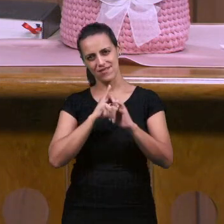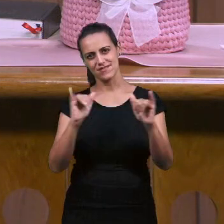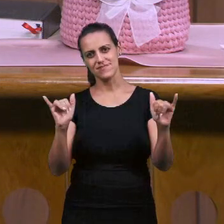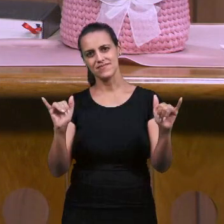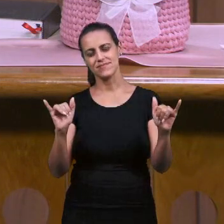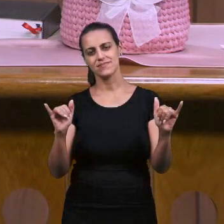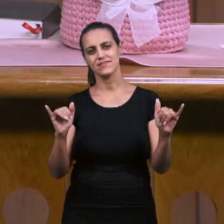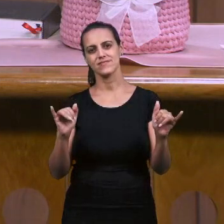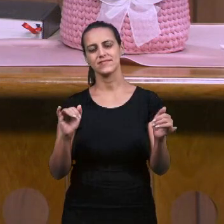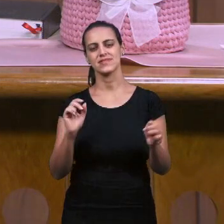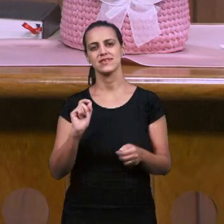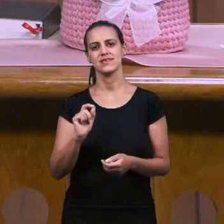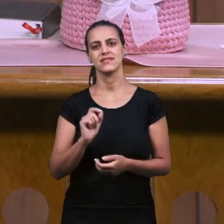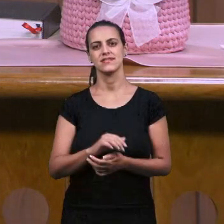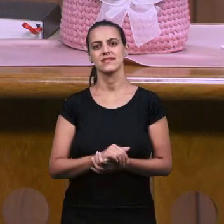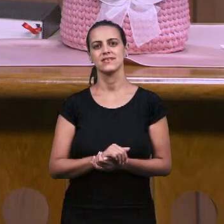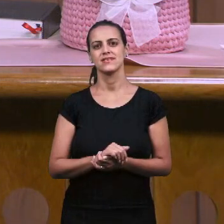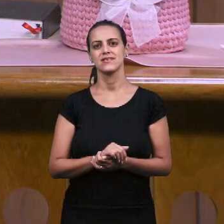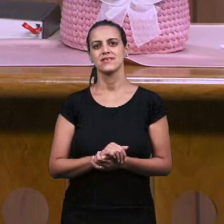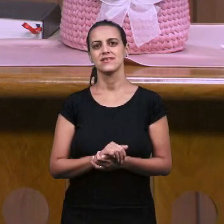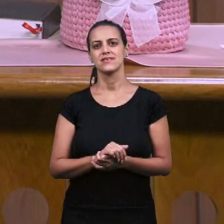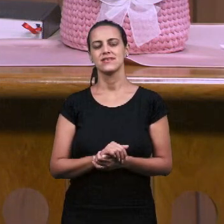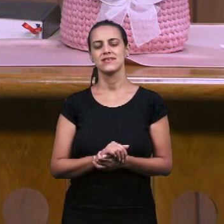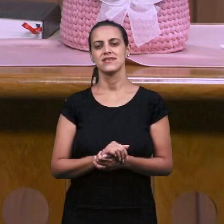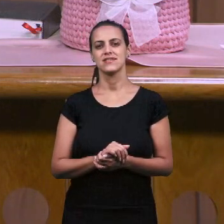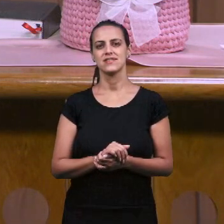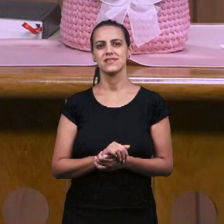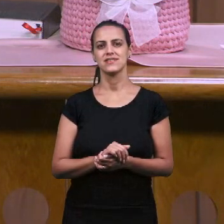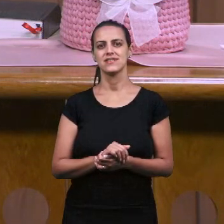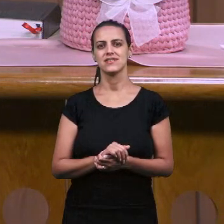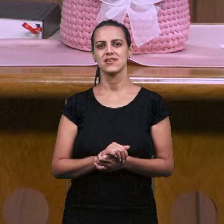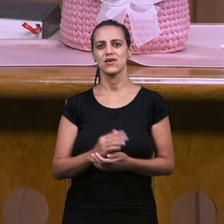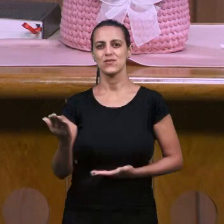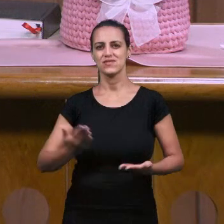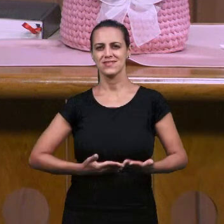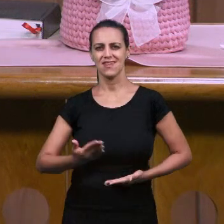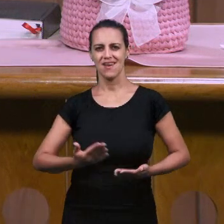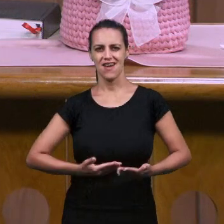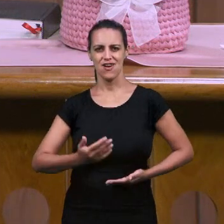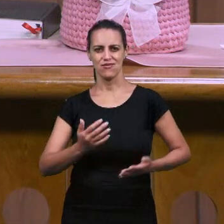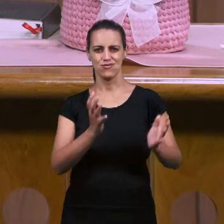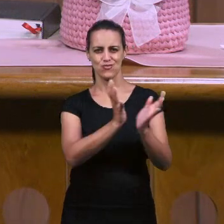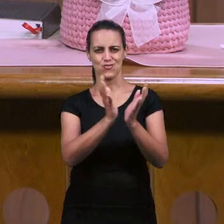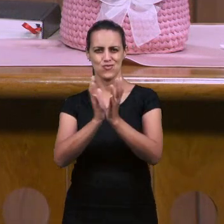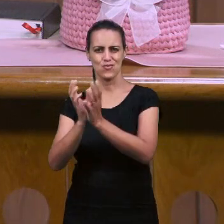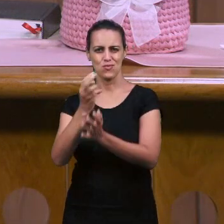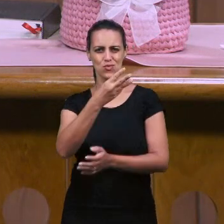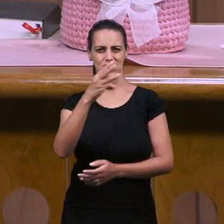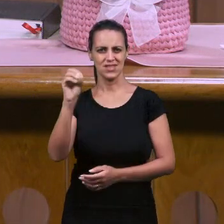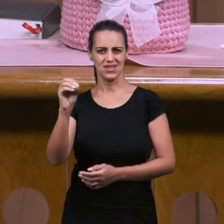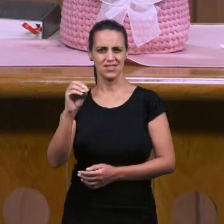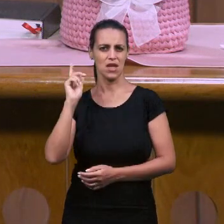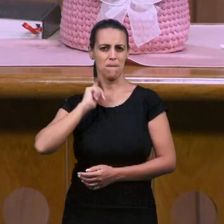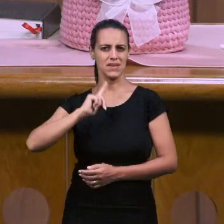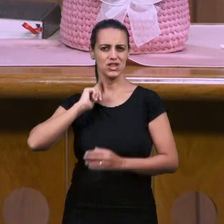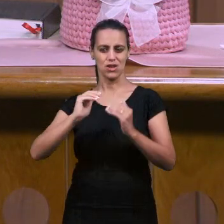que nos frères qui ont participé parmi les 30 ici, Minas Gerais a